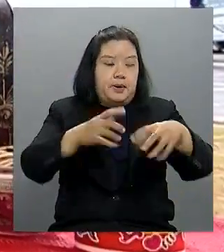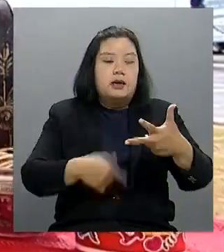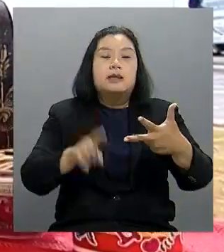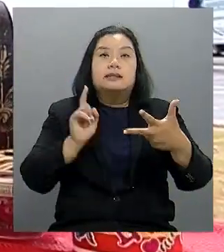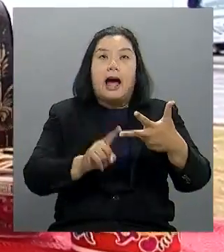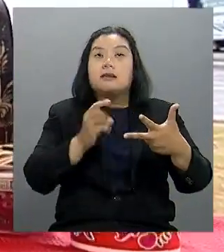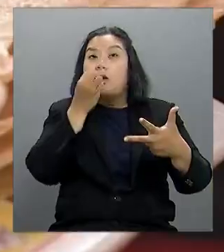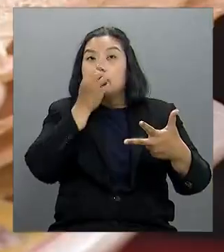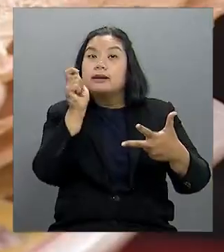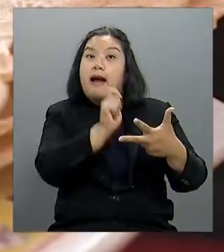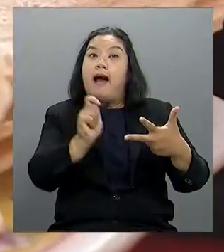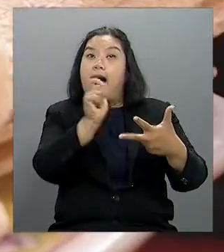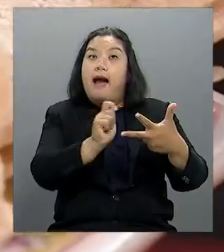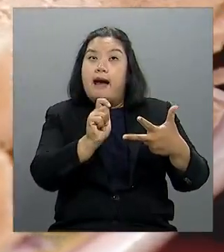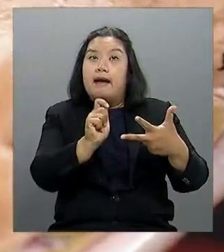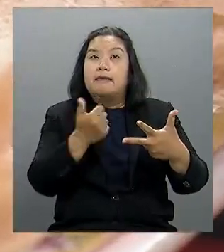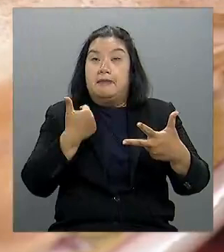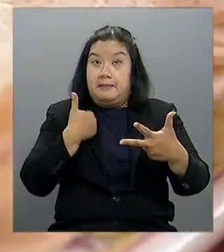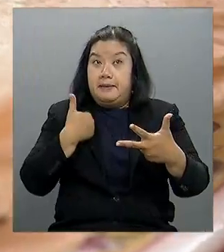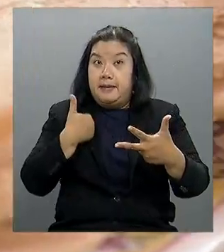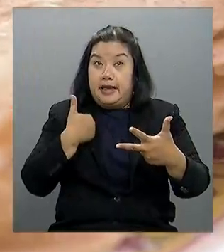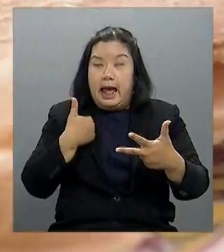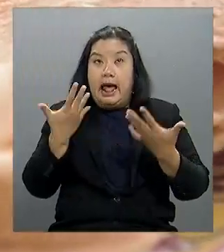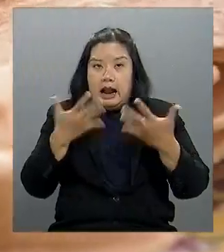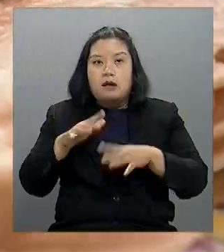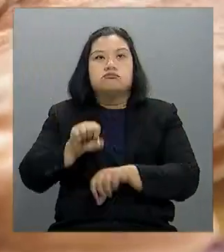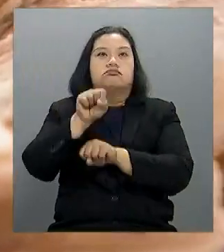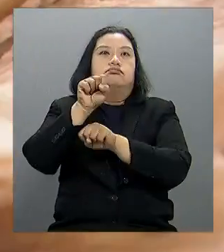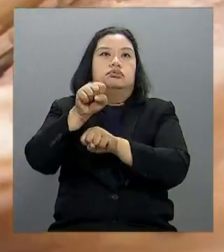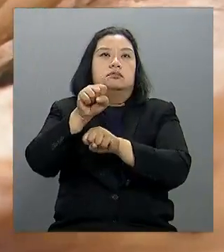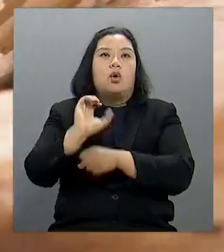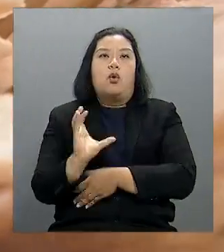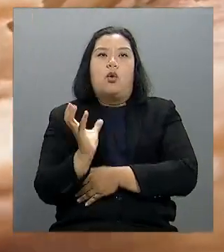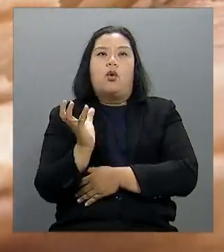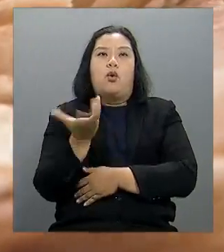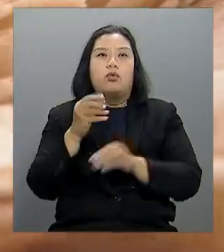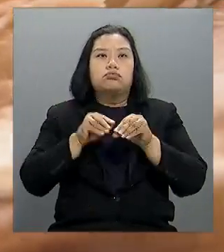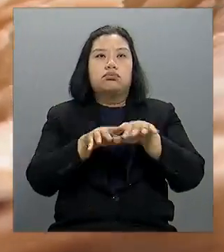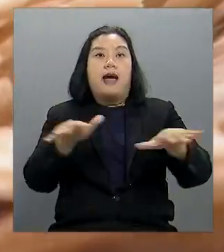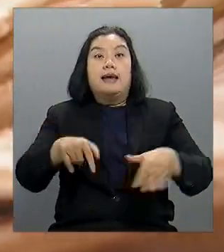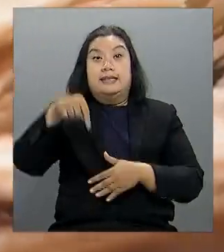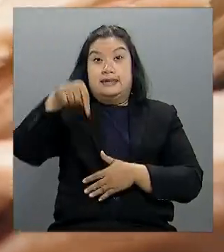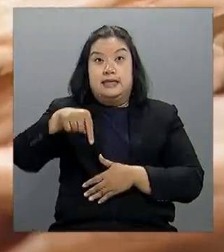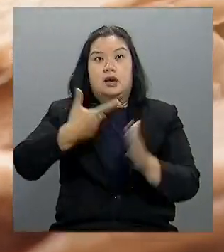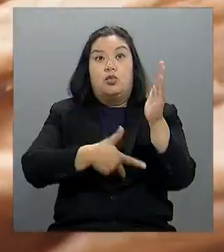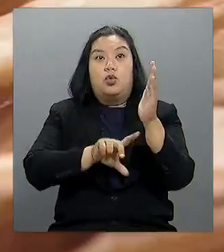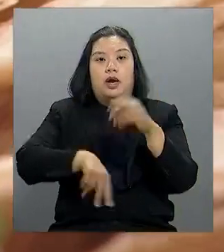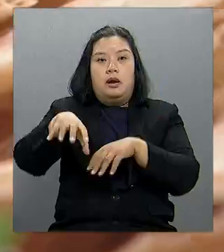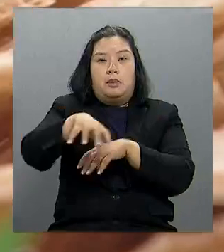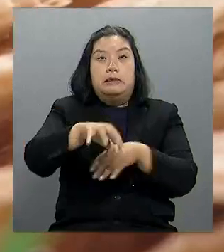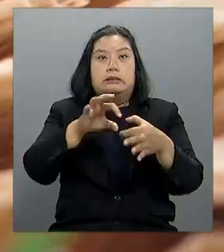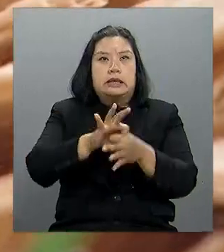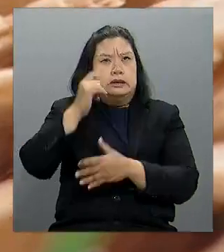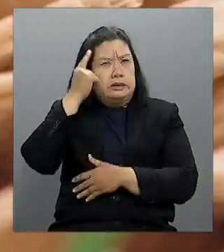ราก็ได้รับการประกาศจากยูเนสโกนะครับให้เมืองให้เป็นเมืองสร้างสรรค์ทางด้านอาหารนะครับห